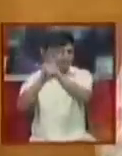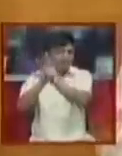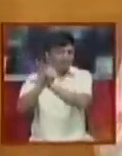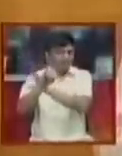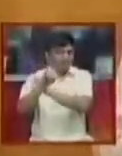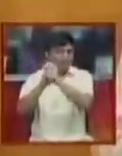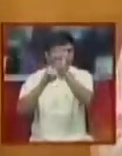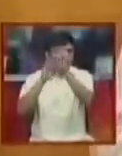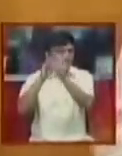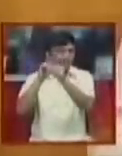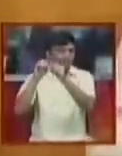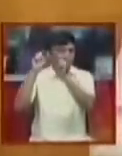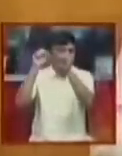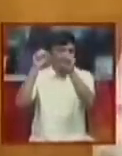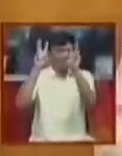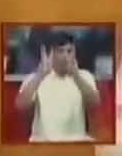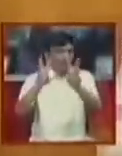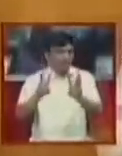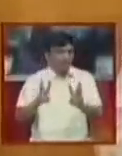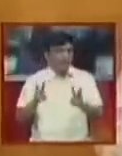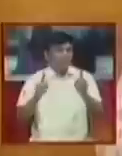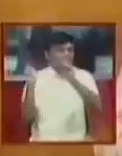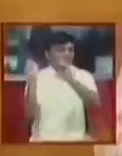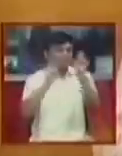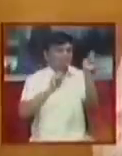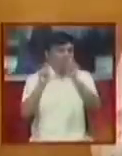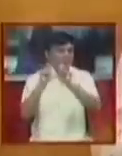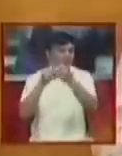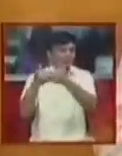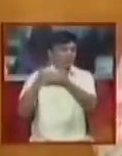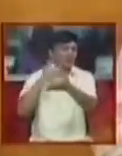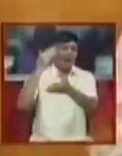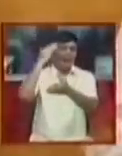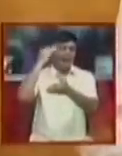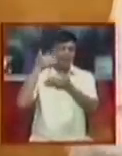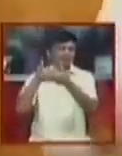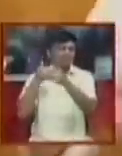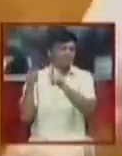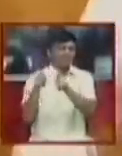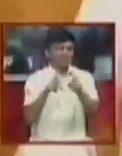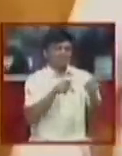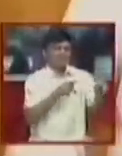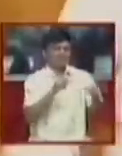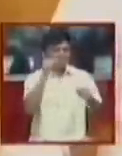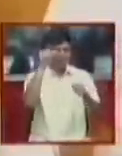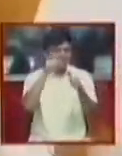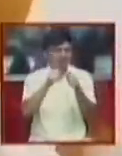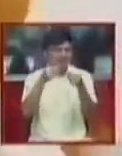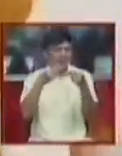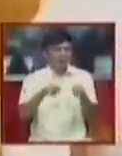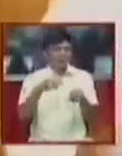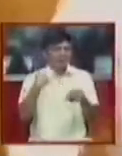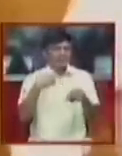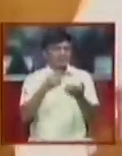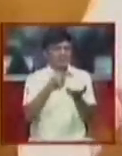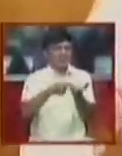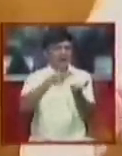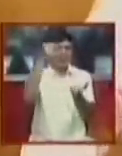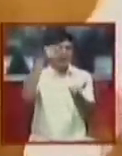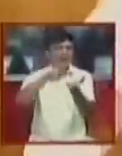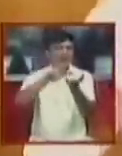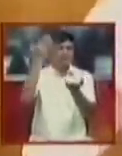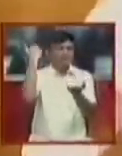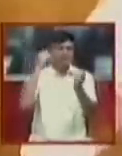upang maiwasan ang peligro. Tuwing pag-uusapan nga po ang sakuna, lagi kong naalala ang nangyari po sa amin sa Tarlac nung